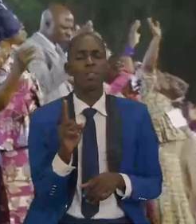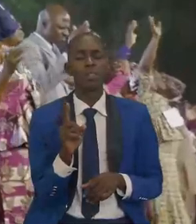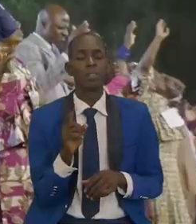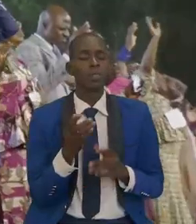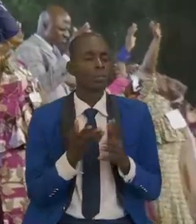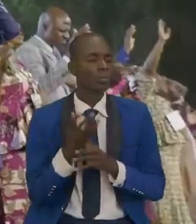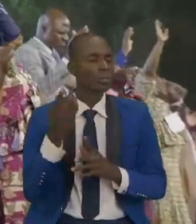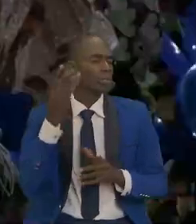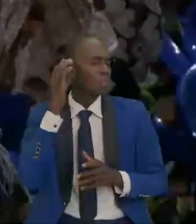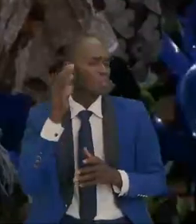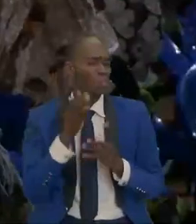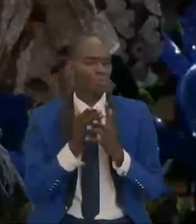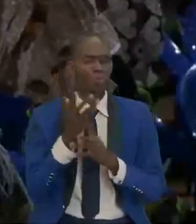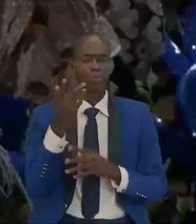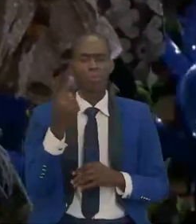en ligne et partout,